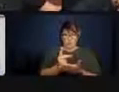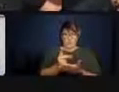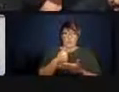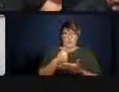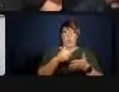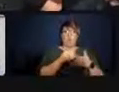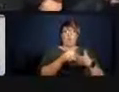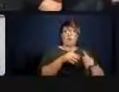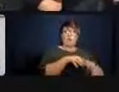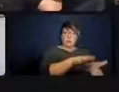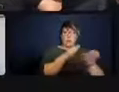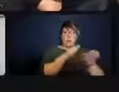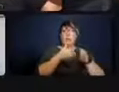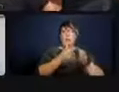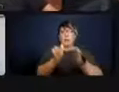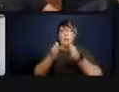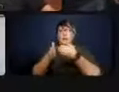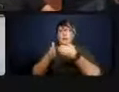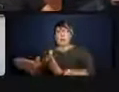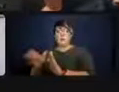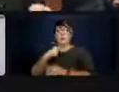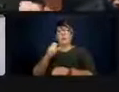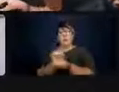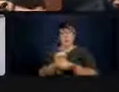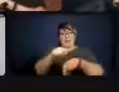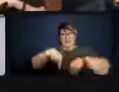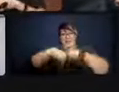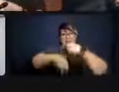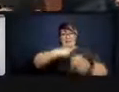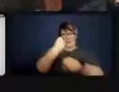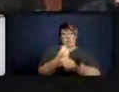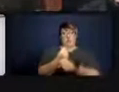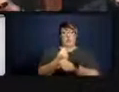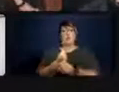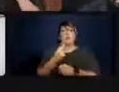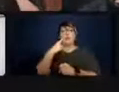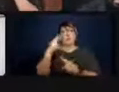مسائل تم اعتمادها حول طبعا